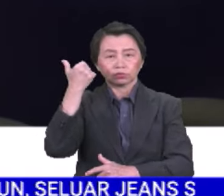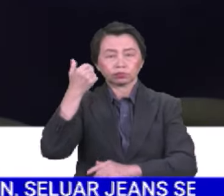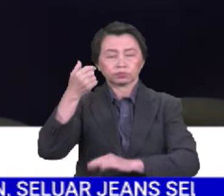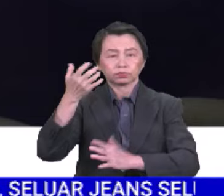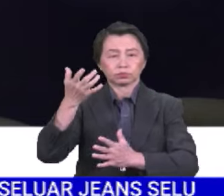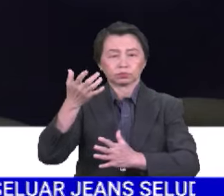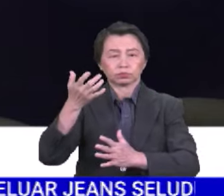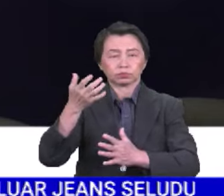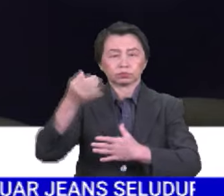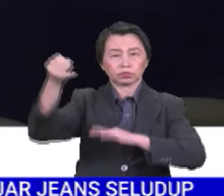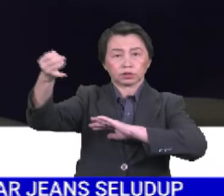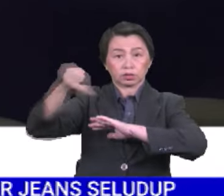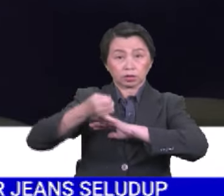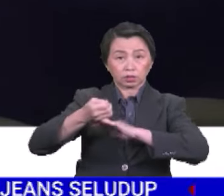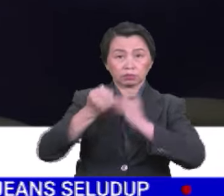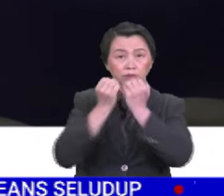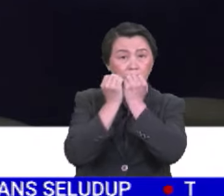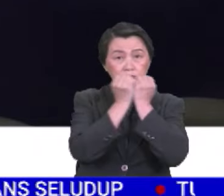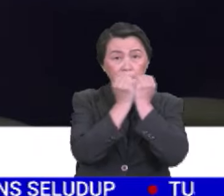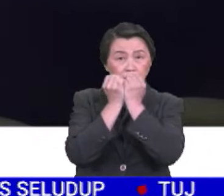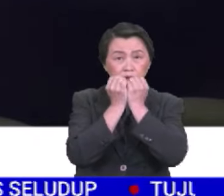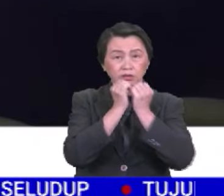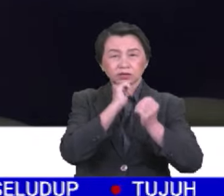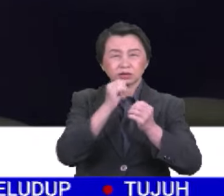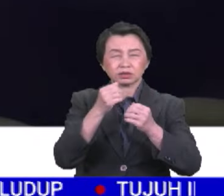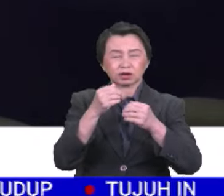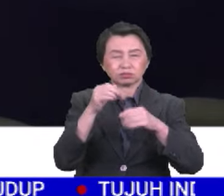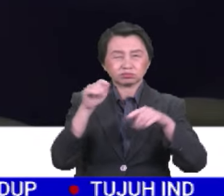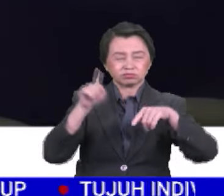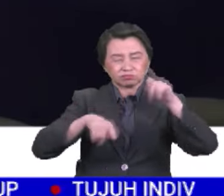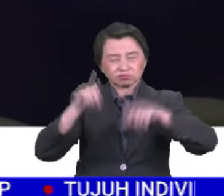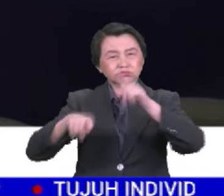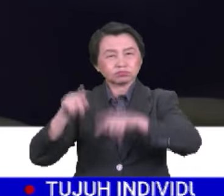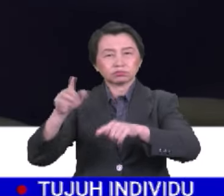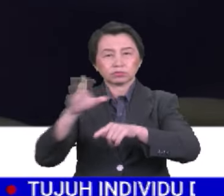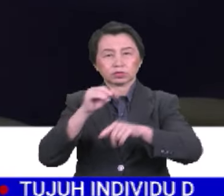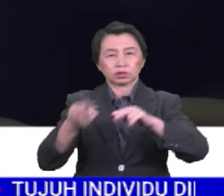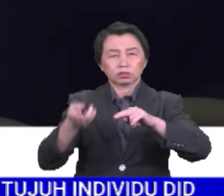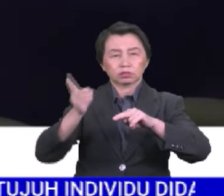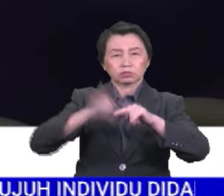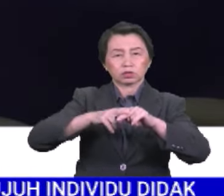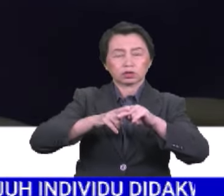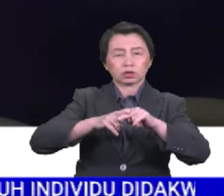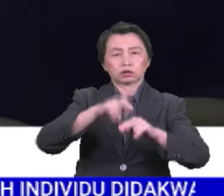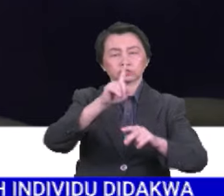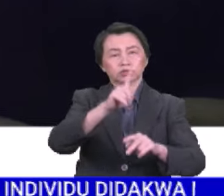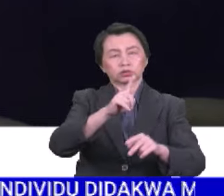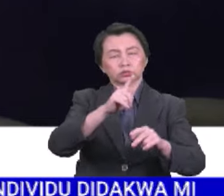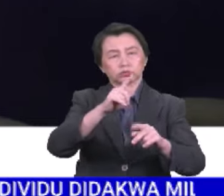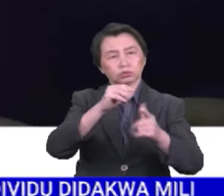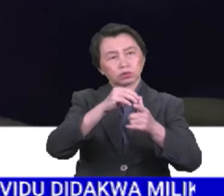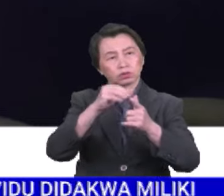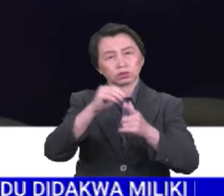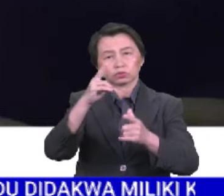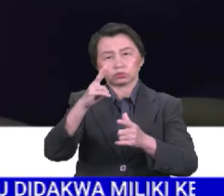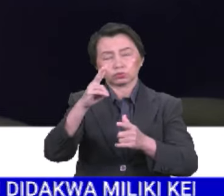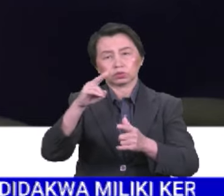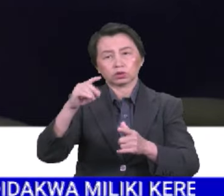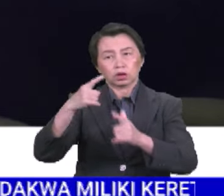pengimportan jagung tidak statik dan meningkat sejak satu bulan dua bulan setengah yang lalu.